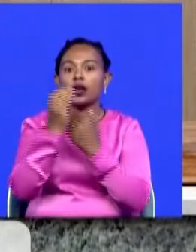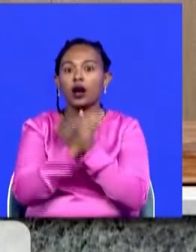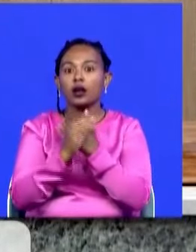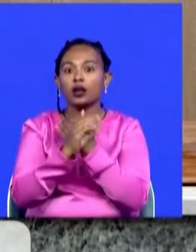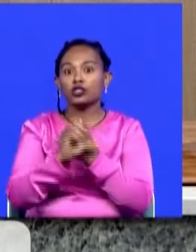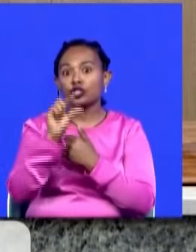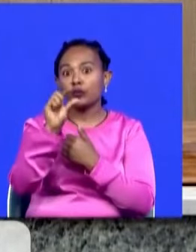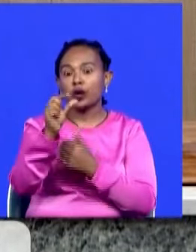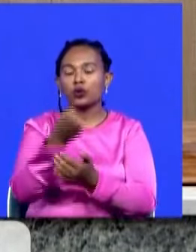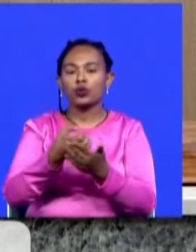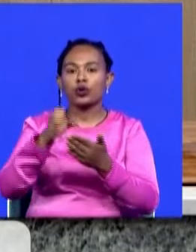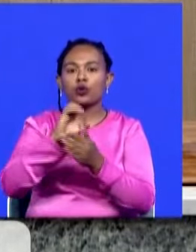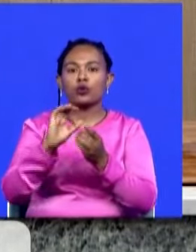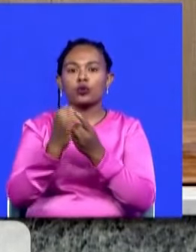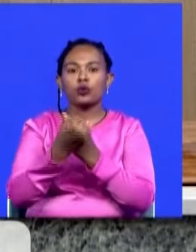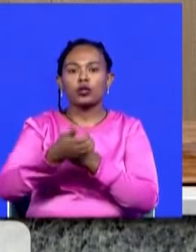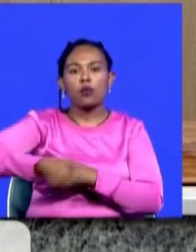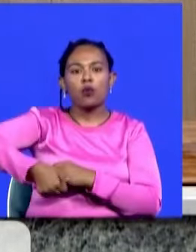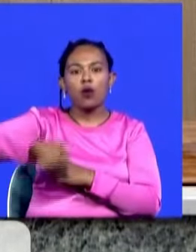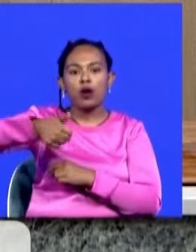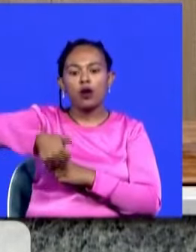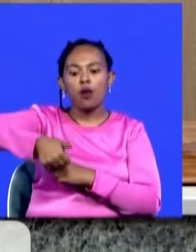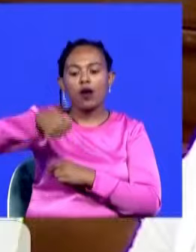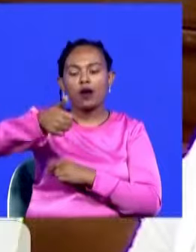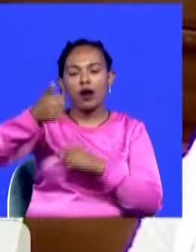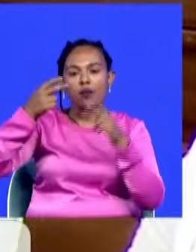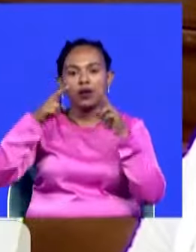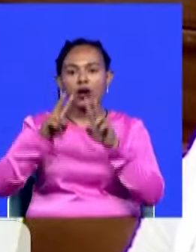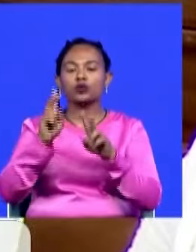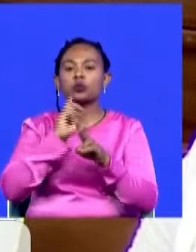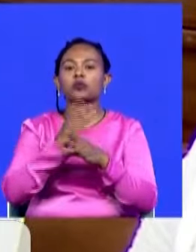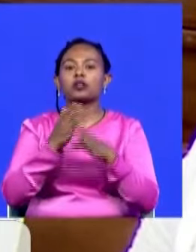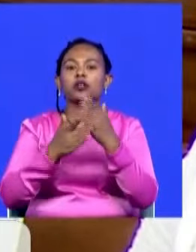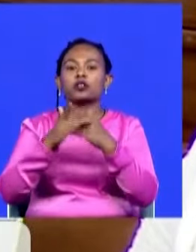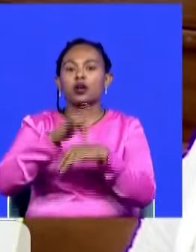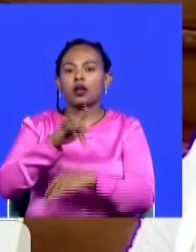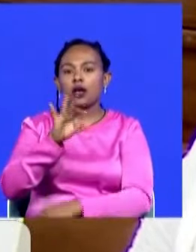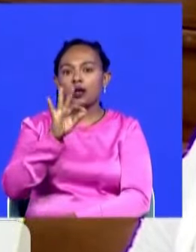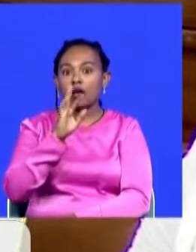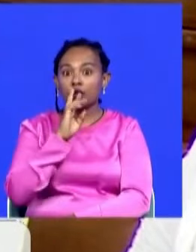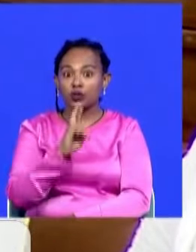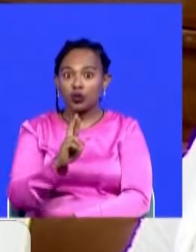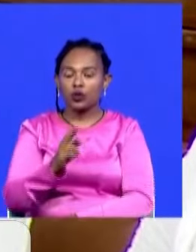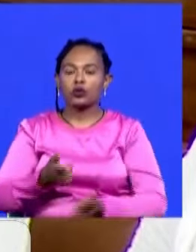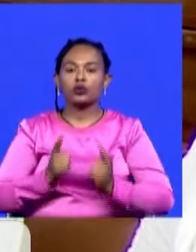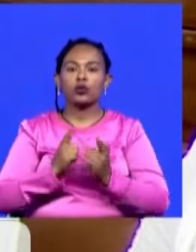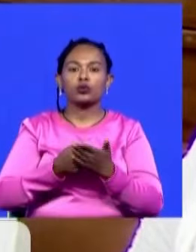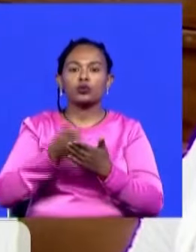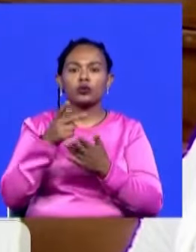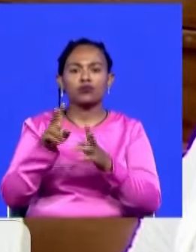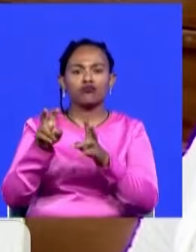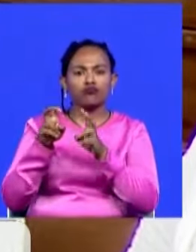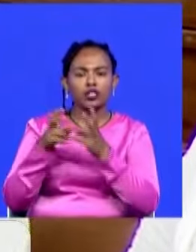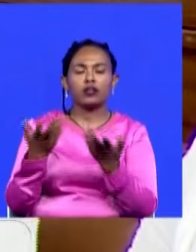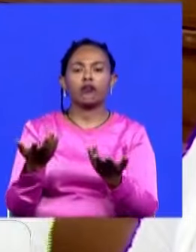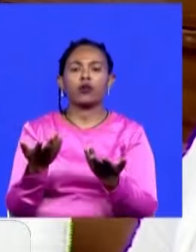ኢኮኖሚ ሁኔታዎች በዋና ዋና አመላካቾች በምን ደረጃ ላይ ናቸው? በተለይ የኑሮ ውድነት እየከፋ ነው።